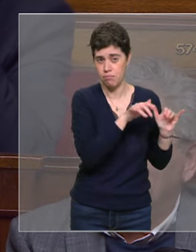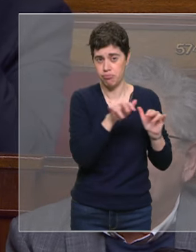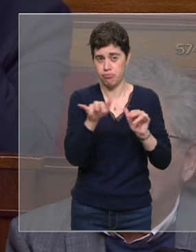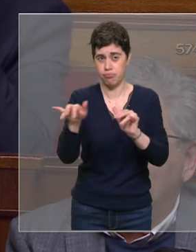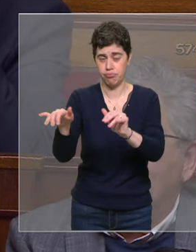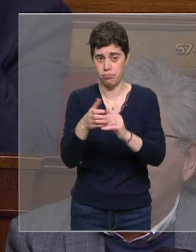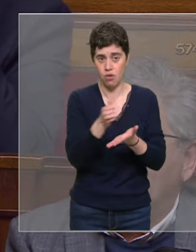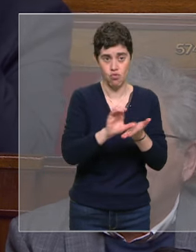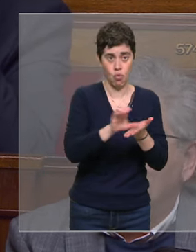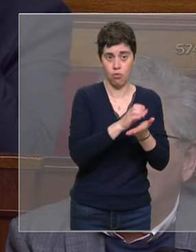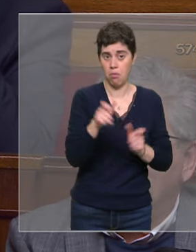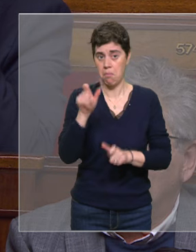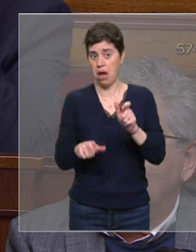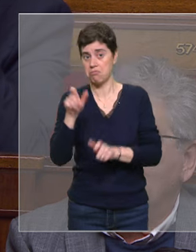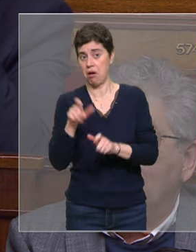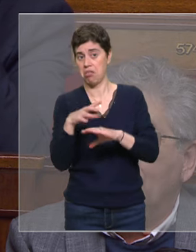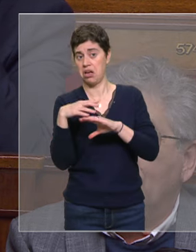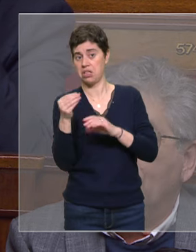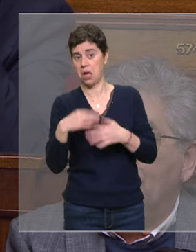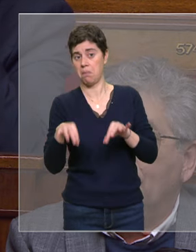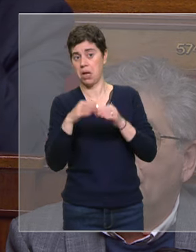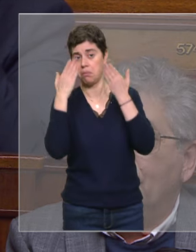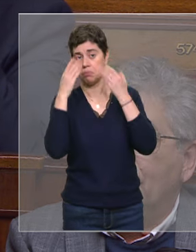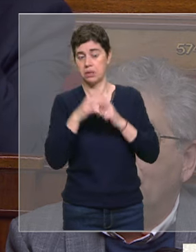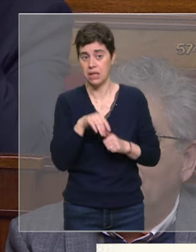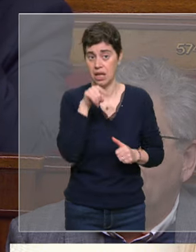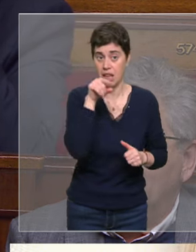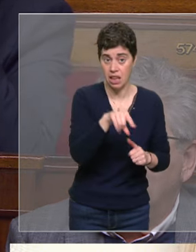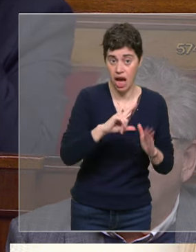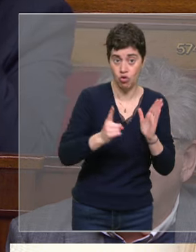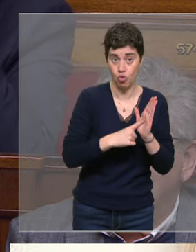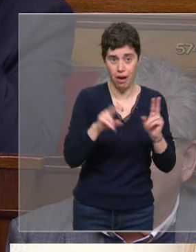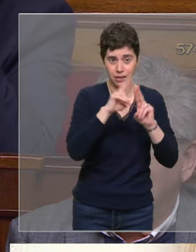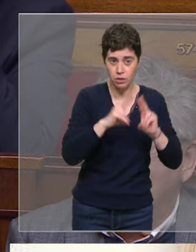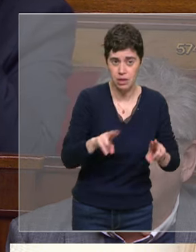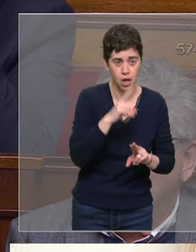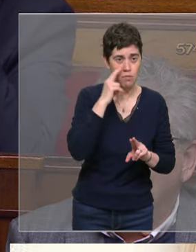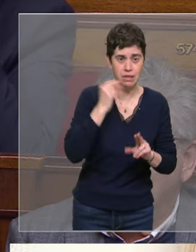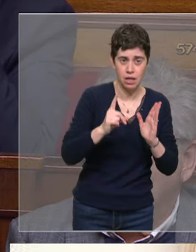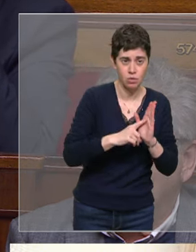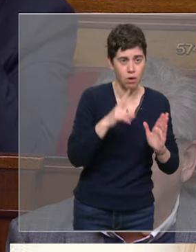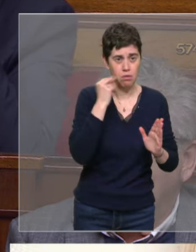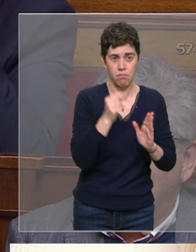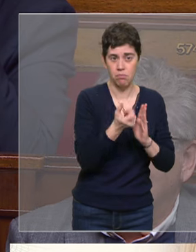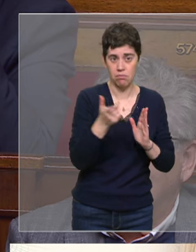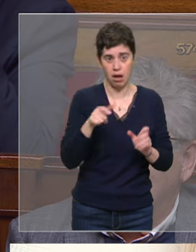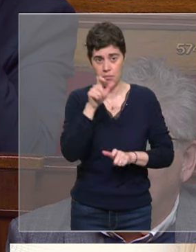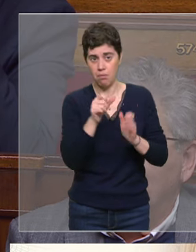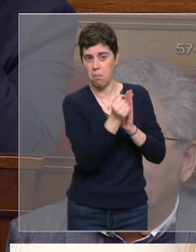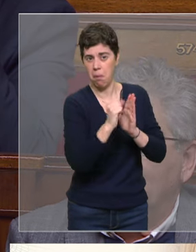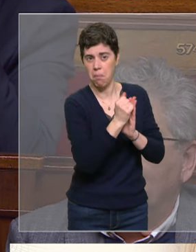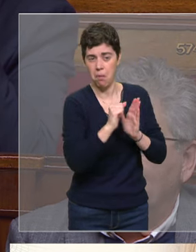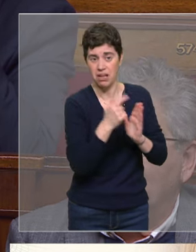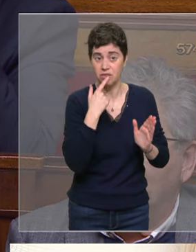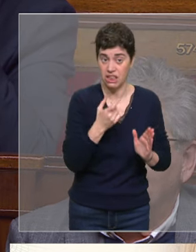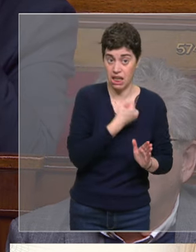coule au Congo. La République démocratique du Congo est victime de graves violations du droit international, humanitaire et des droits de l'homme. Je vous parle de crimes contre